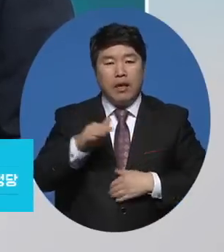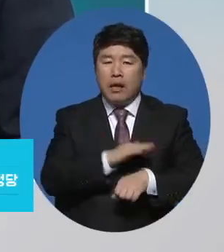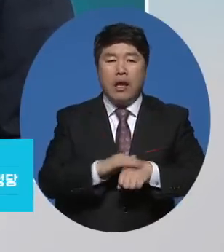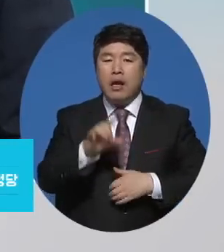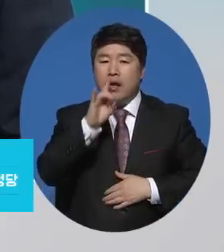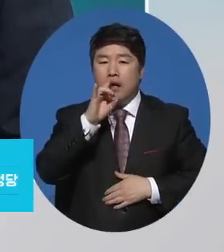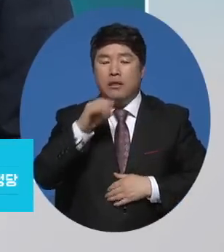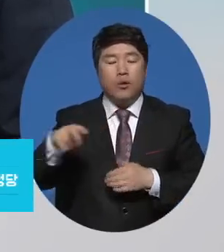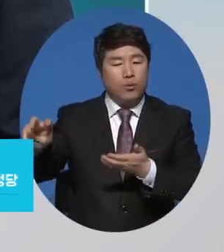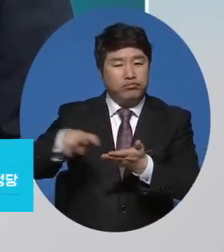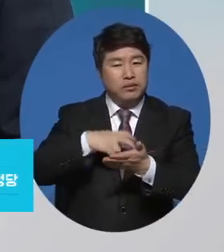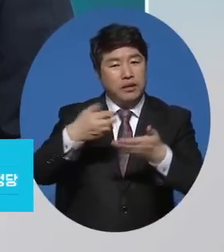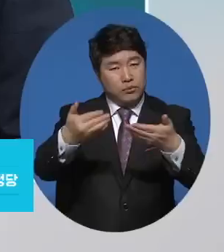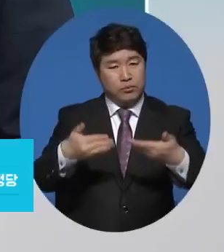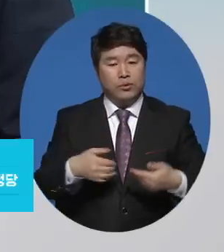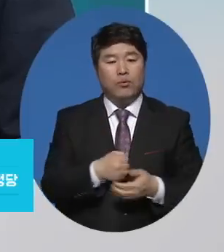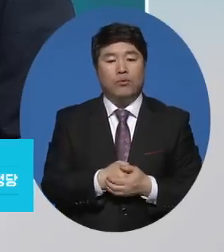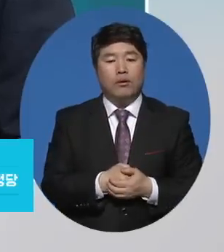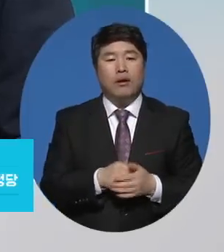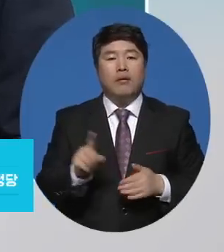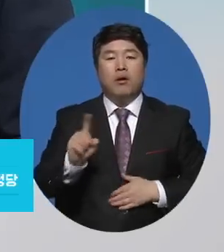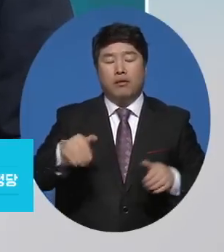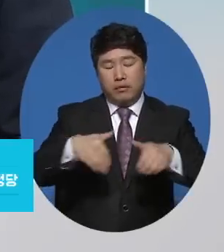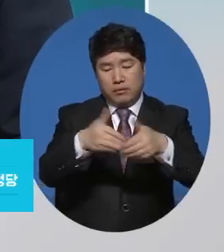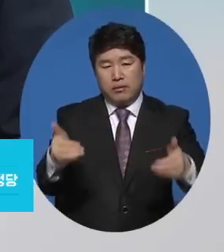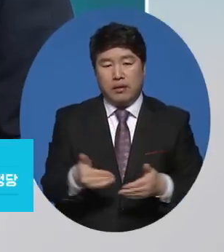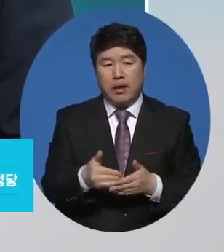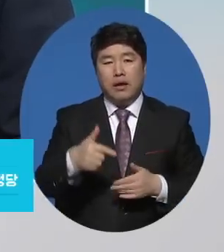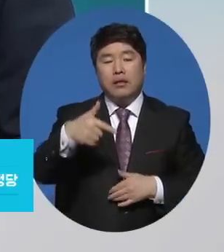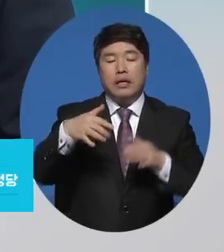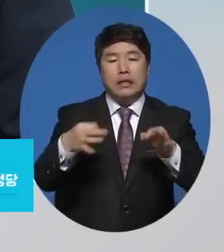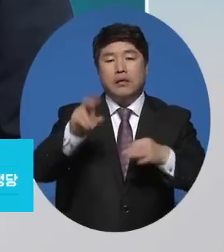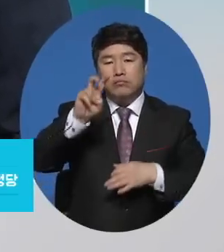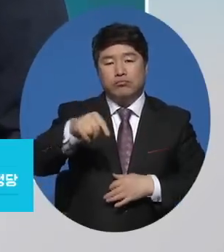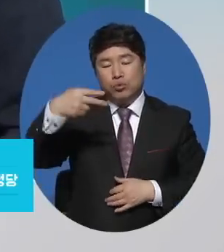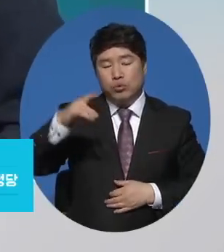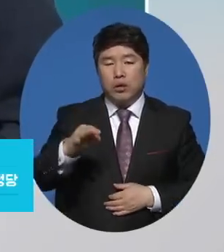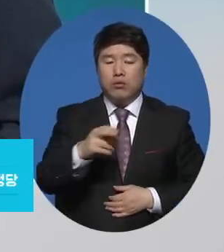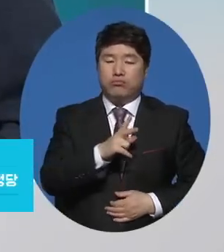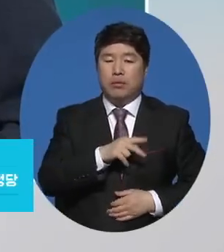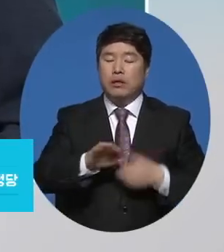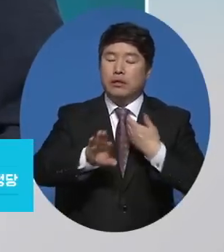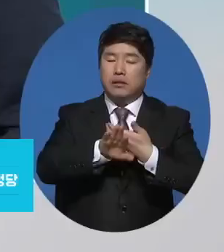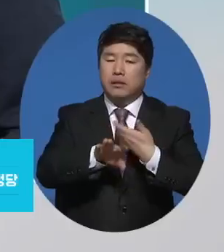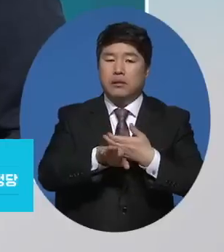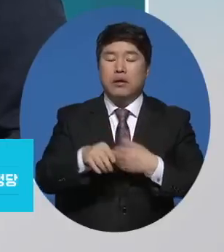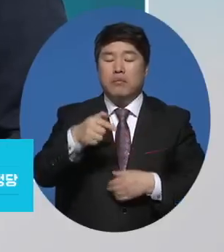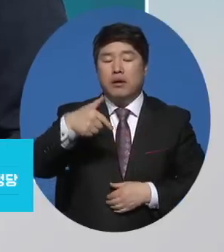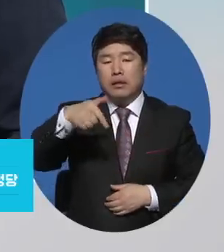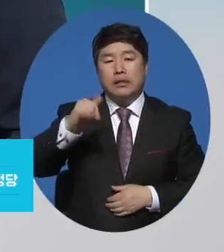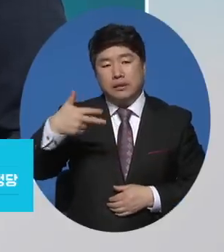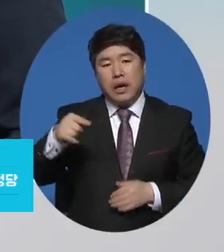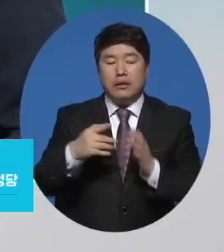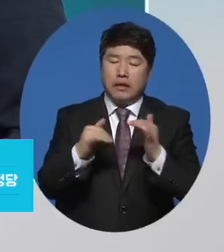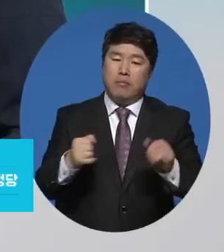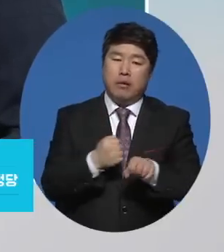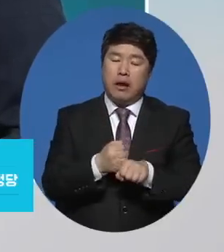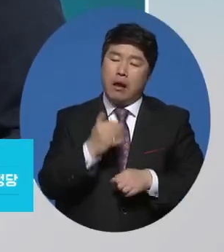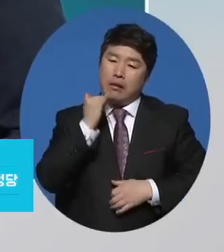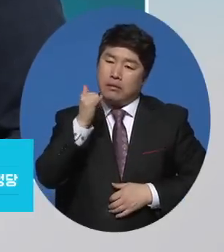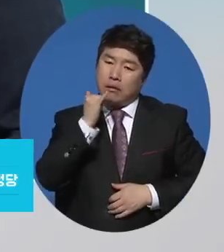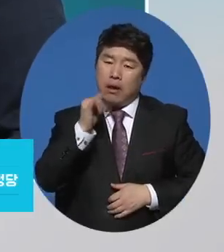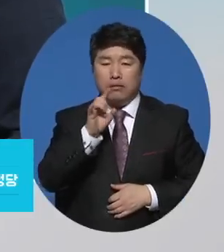이게 문자를 하시고 뭐 당내 뭐 김성 의원님 이라든지 다 의원님 님들 또 기자분들도 전화가 안 된다고